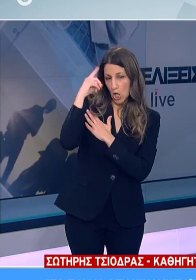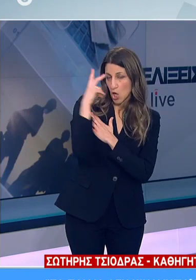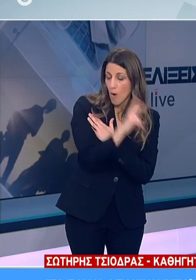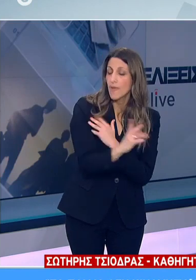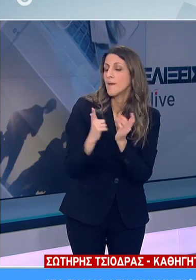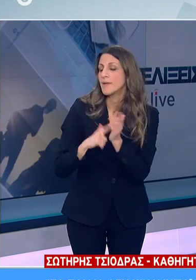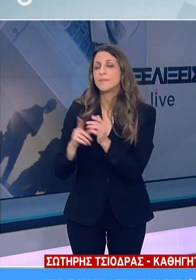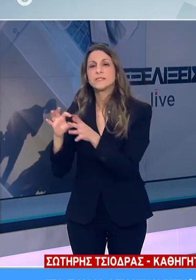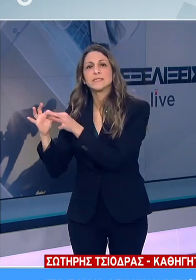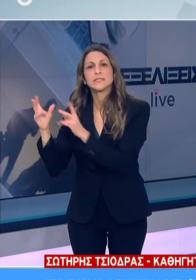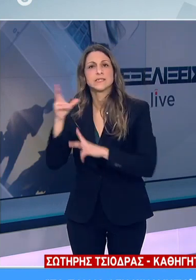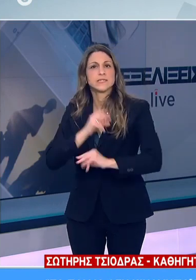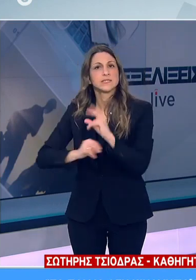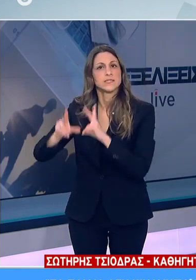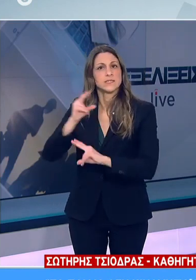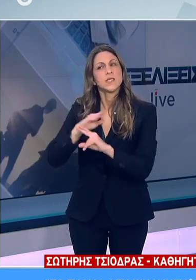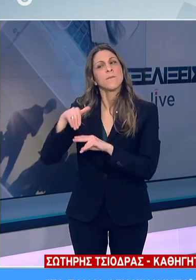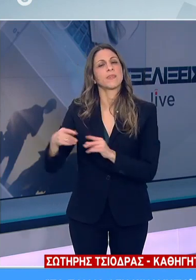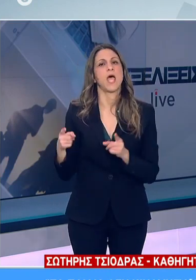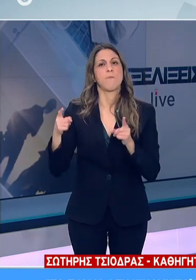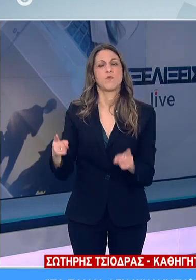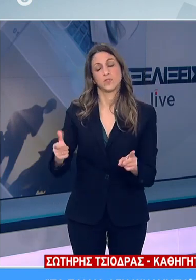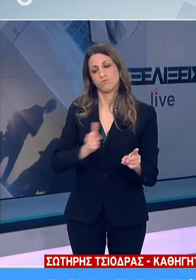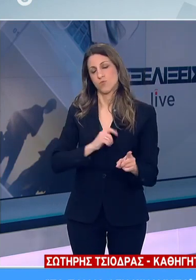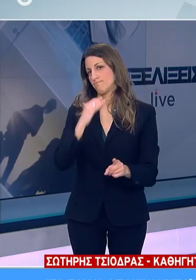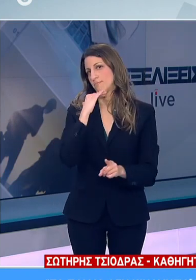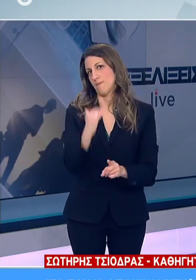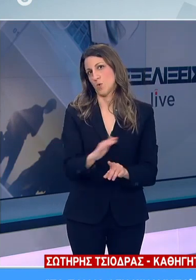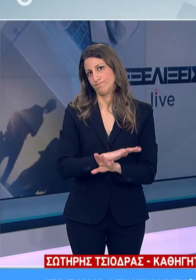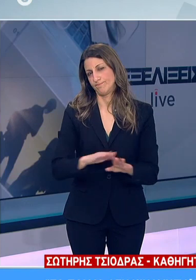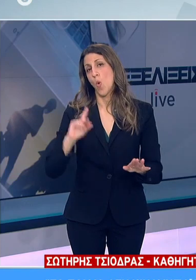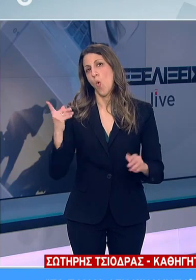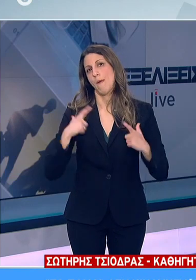γίνει σε συνεργασία αυτή η εισήγηση, δεν θα είναι κάποια δικιά μου τοποθέτηση και μόνο.